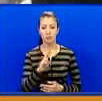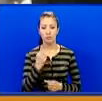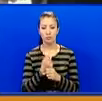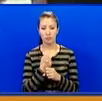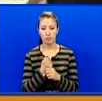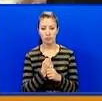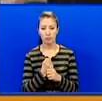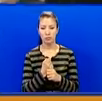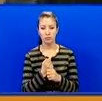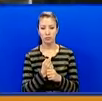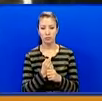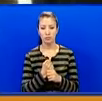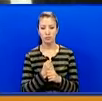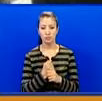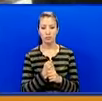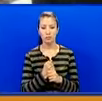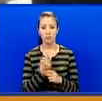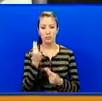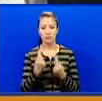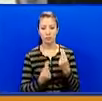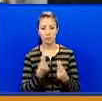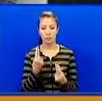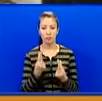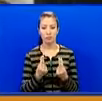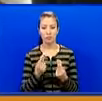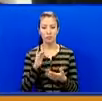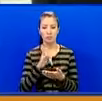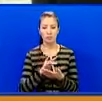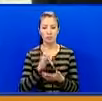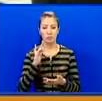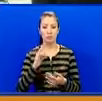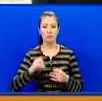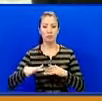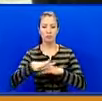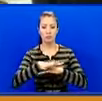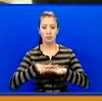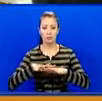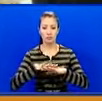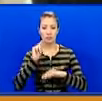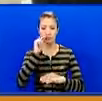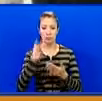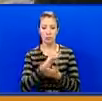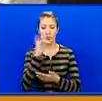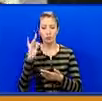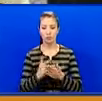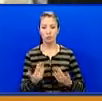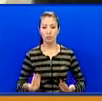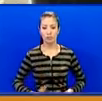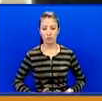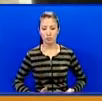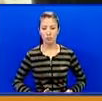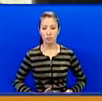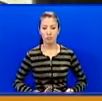Себебі ойын сауық орталығында халыққа деген Шымкент қаласын тұрғындарымен және Шымкент